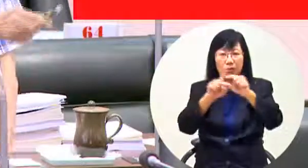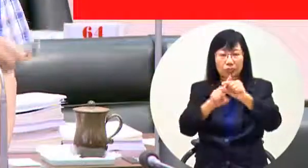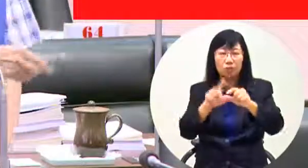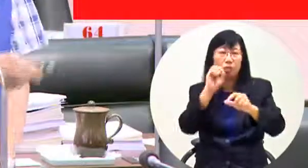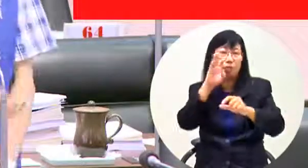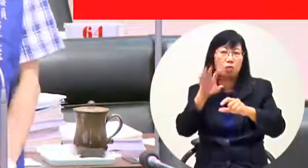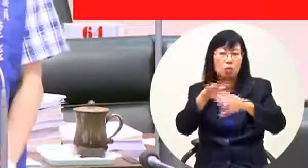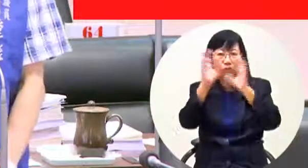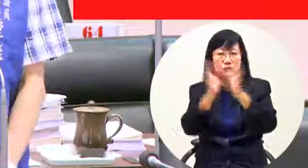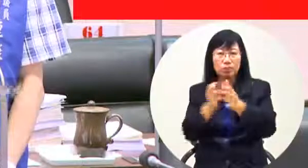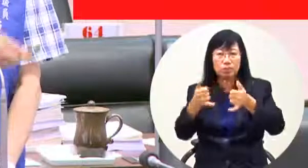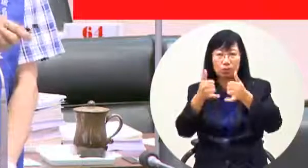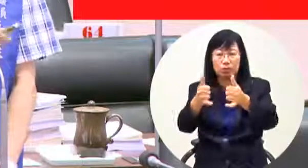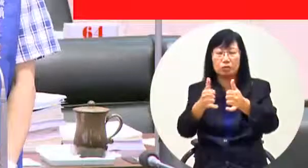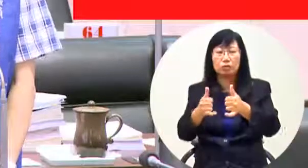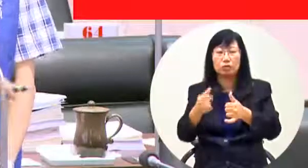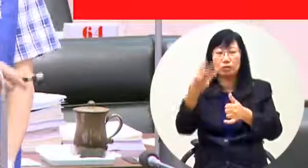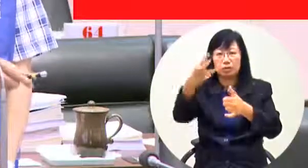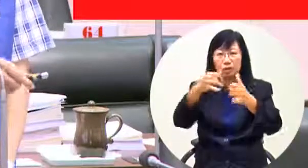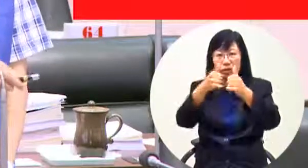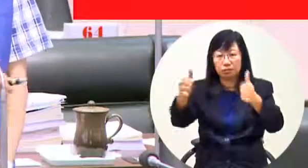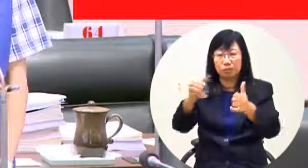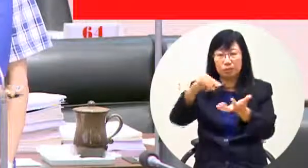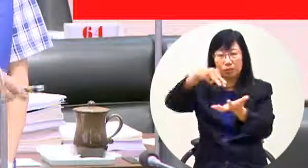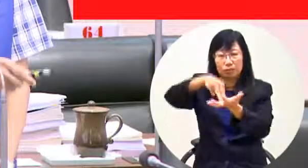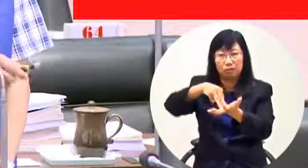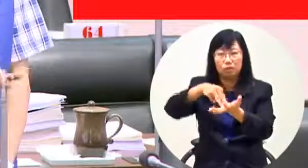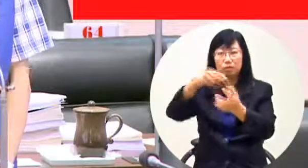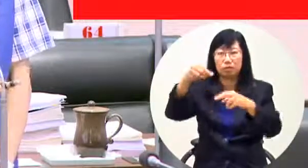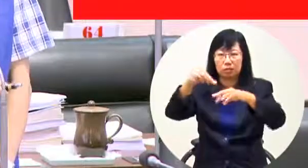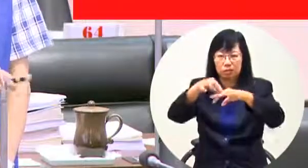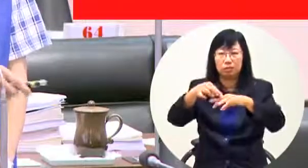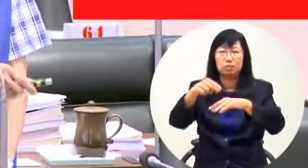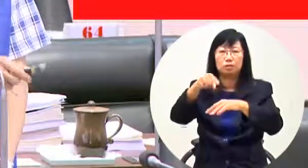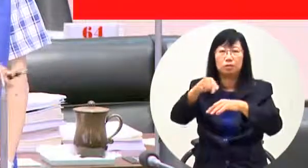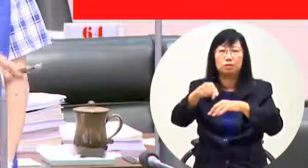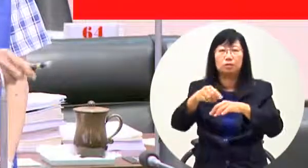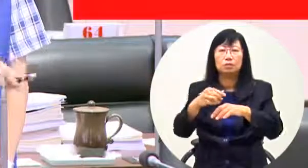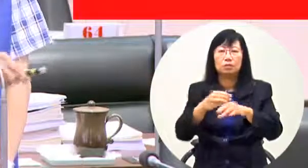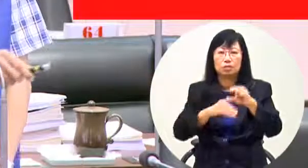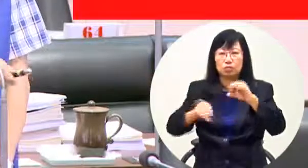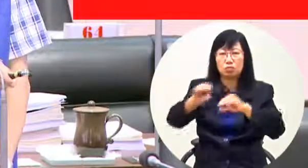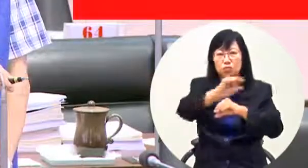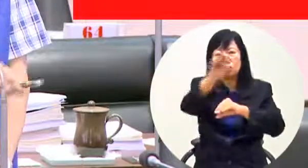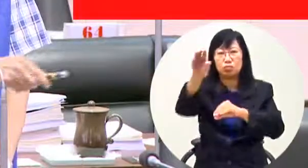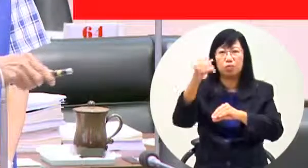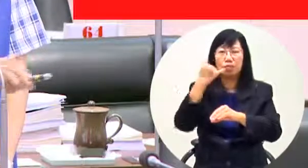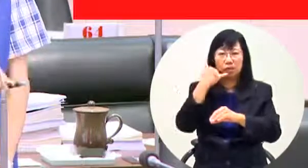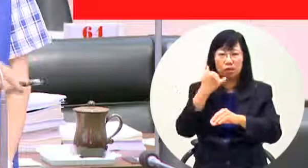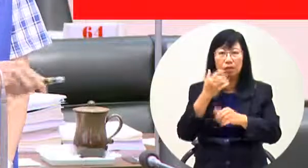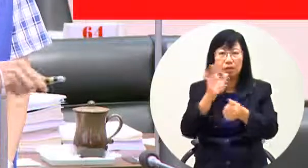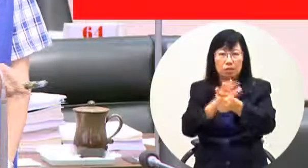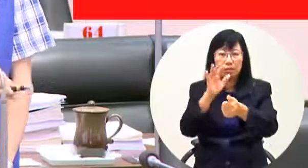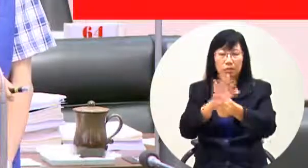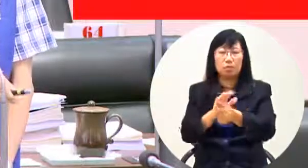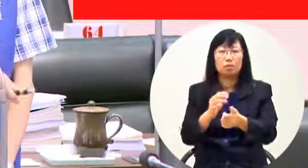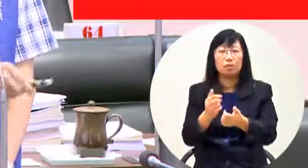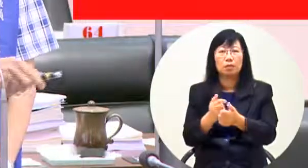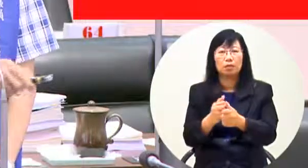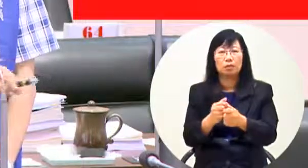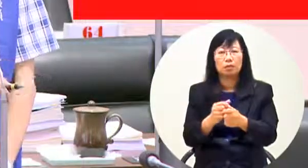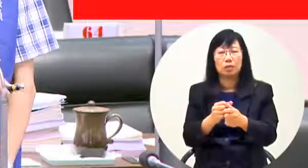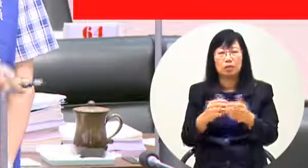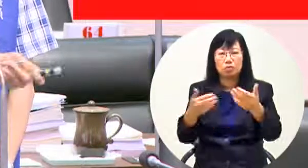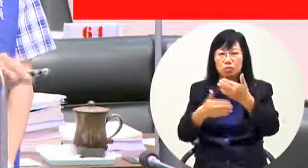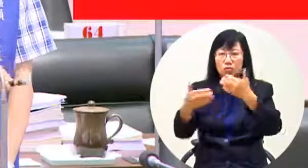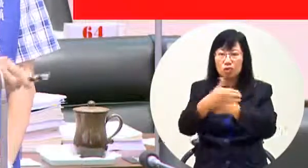顶金一带，那个整个才能够交通疏解，这个最重要的就要做这些。所以我还要跟你拜托，你